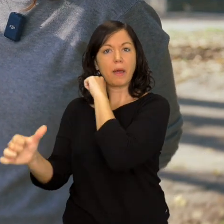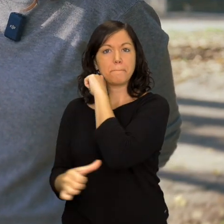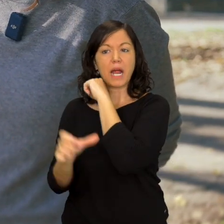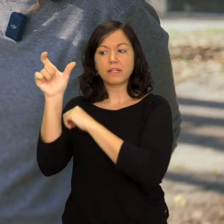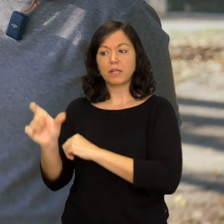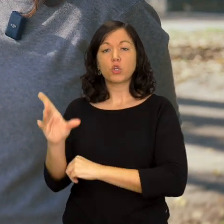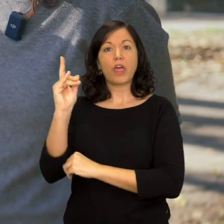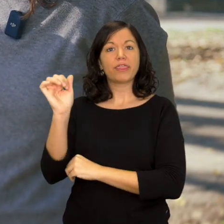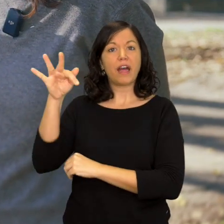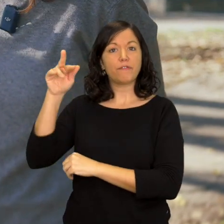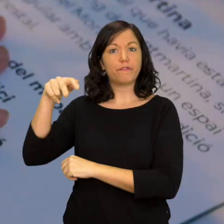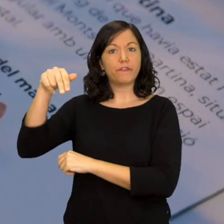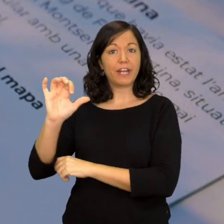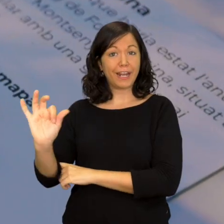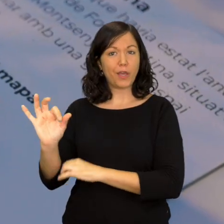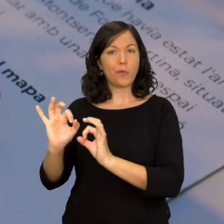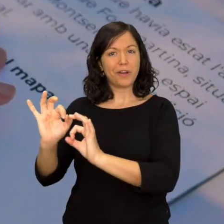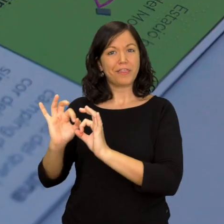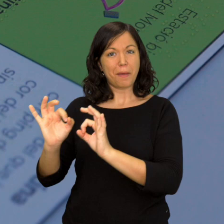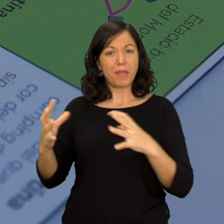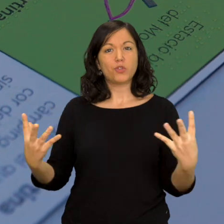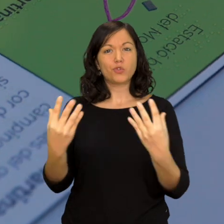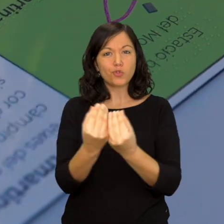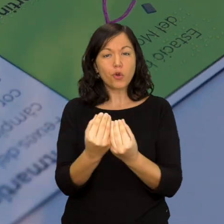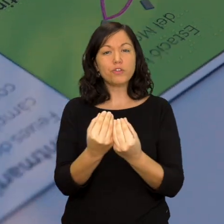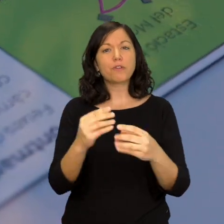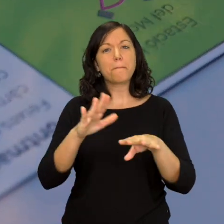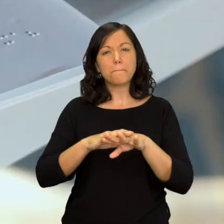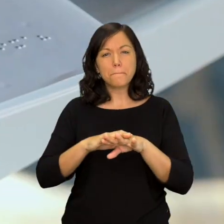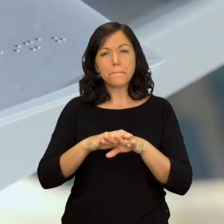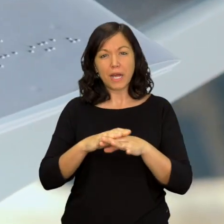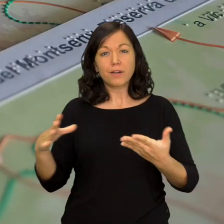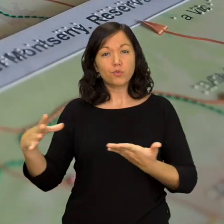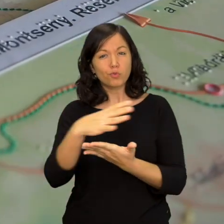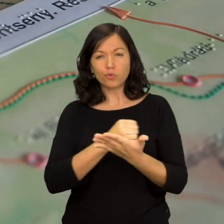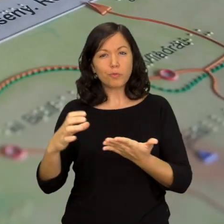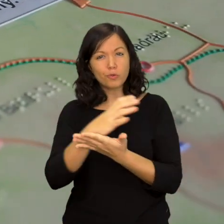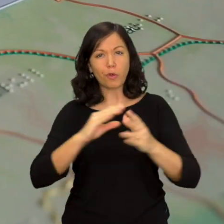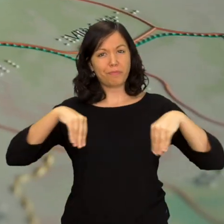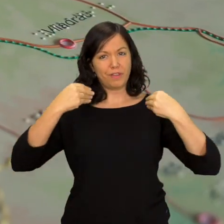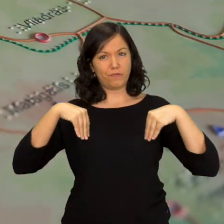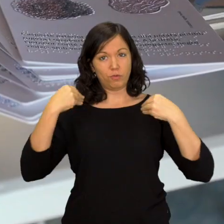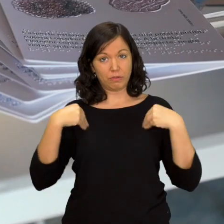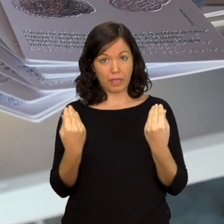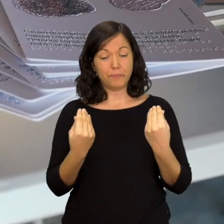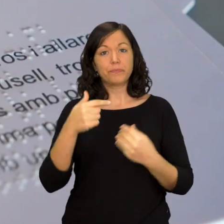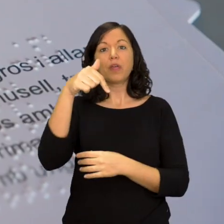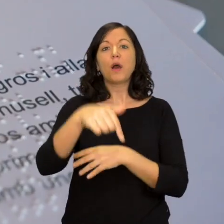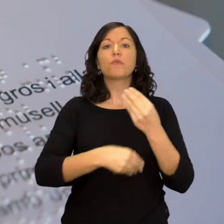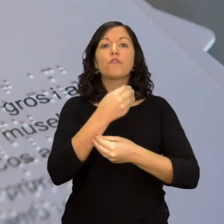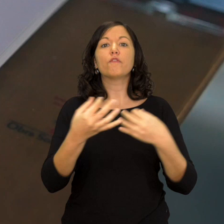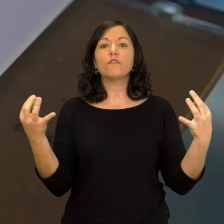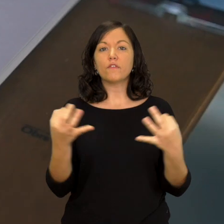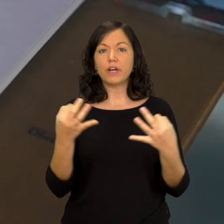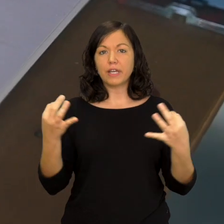de parcs, no? Amb la Dafne concretament, per tal doncs, de que realment tothom pugui gaudir-lo. Avui el que